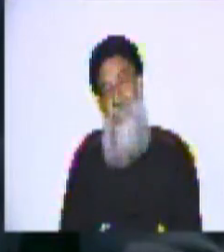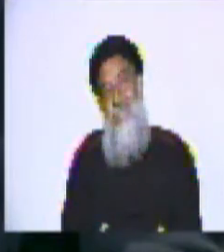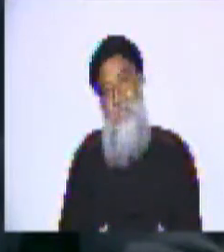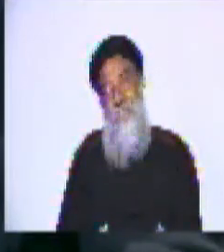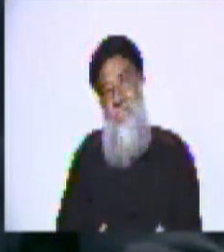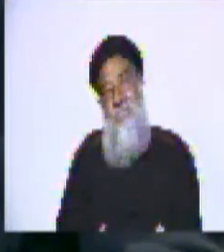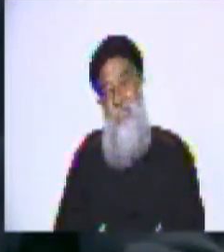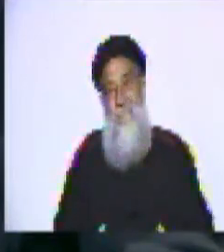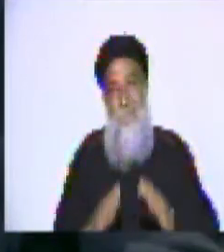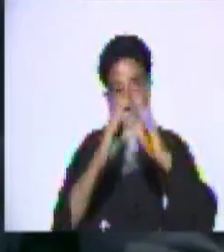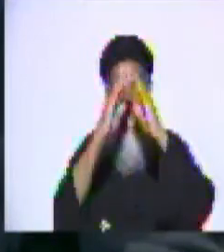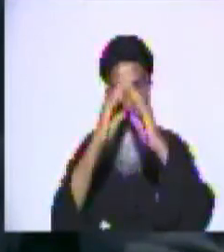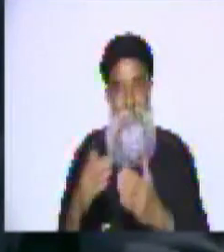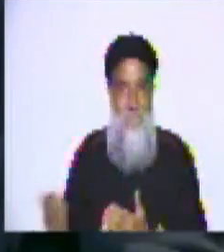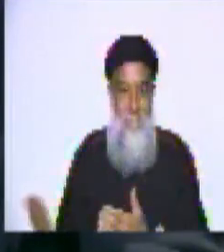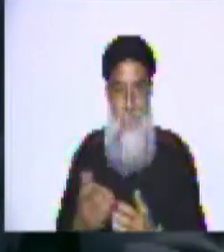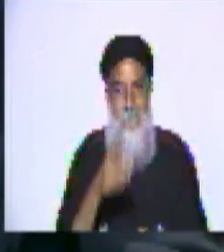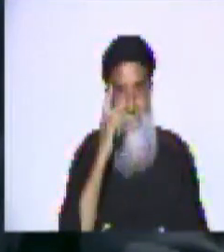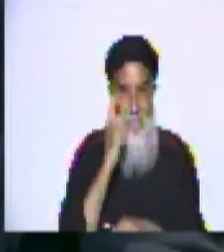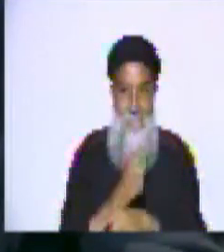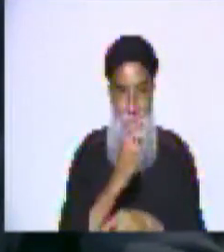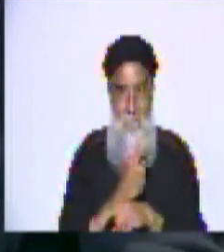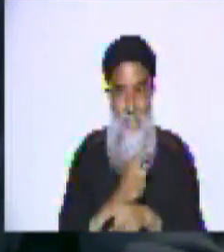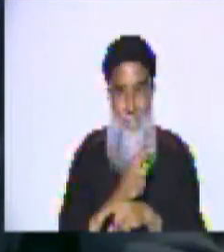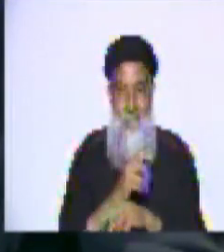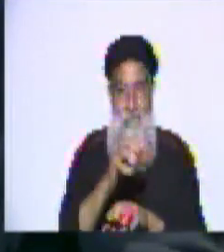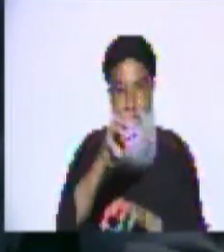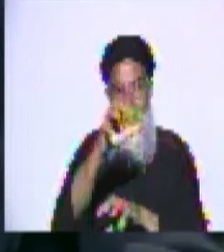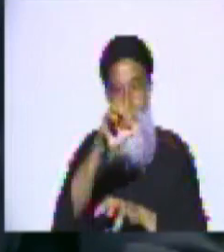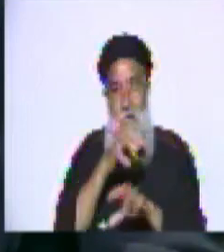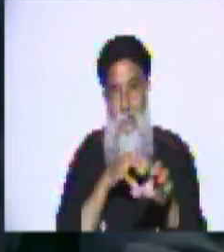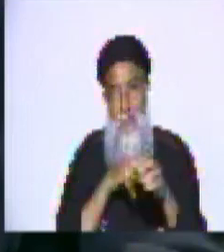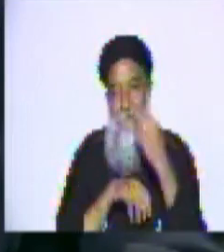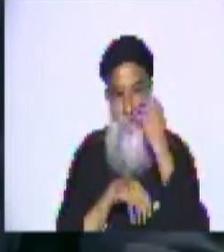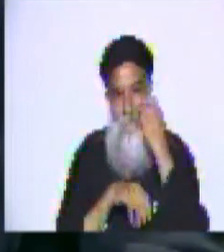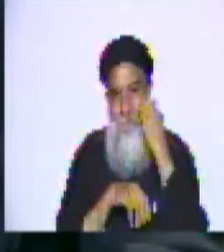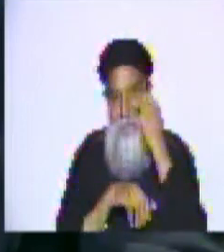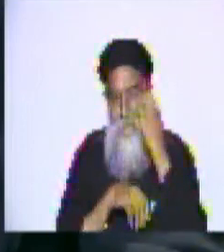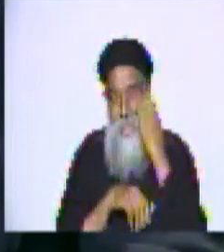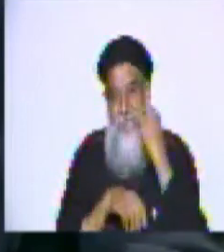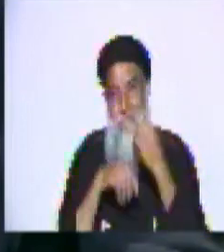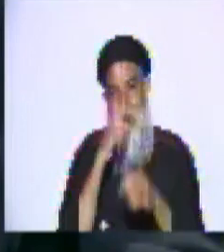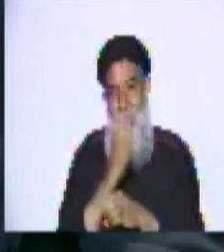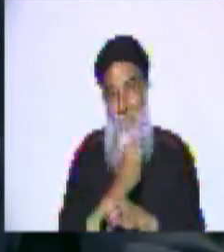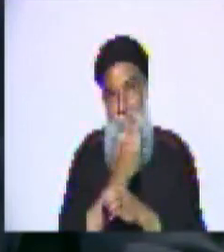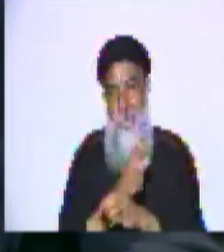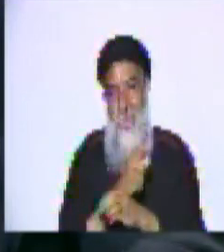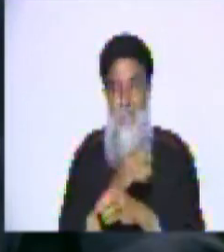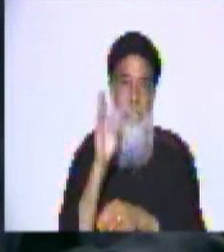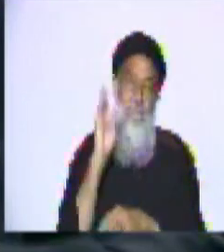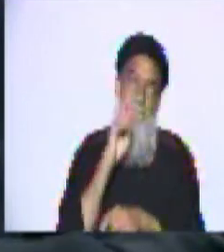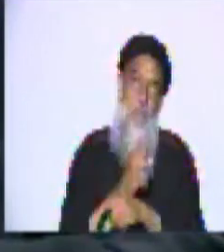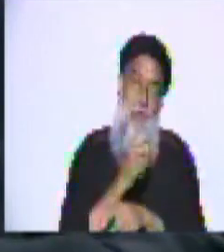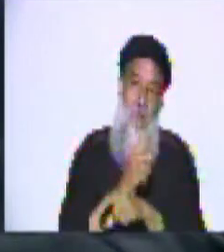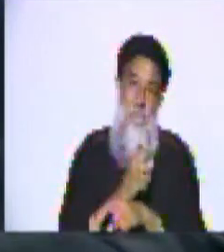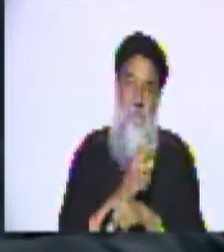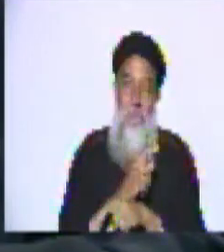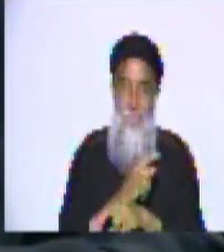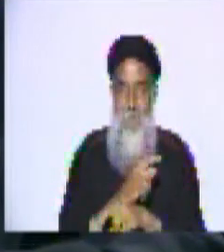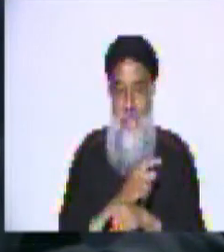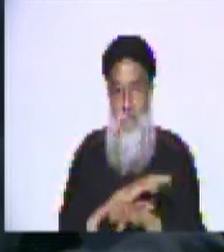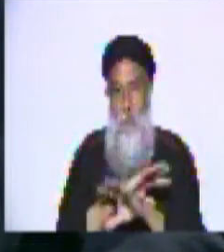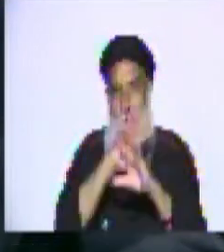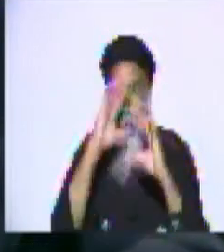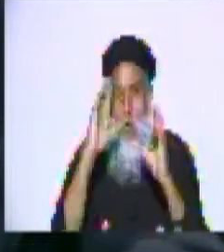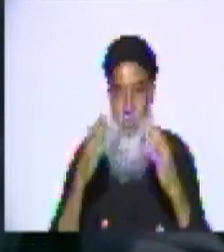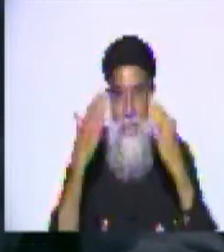اتشرفت برسولية قديس مرقس. طبعا عظيم طبعا، وهو اللي كرز لينا، فبنحمله يعني